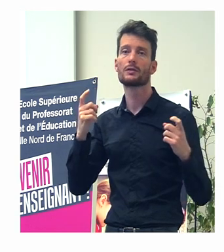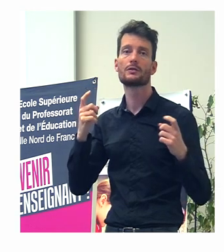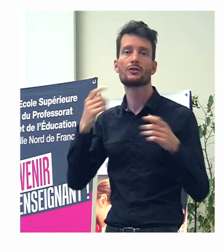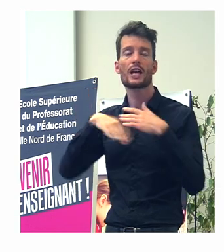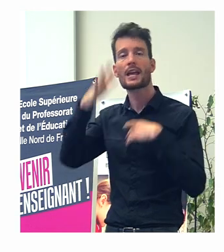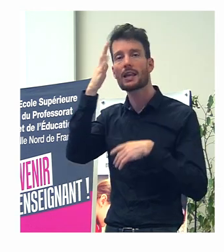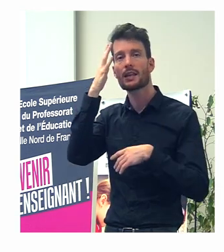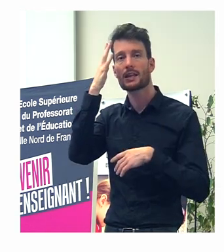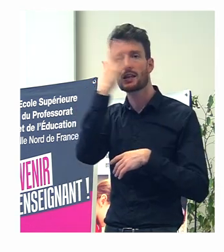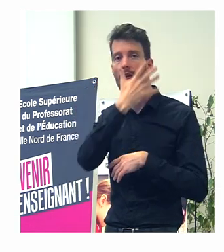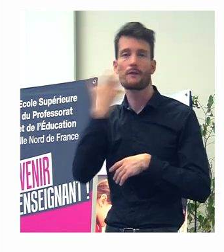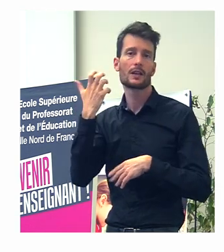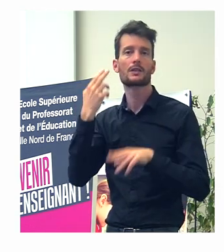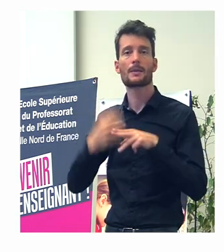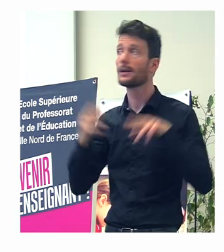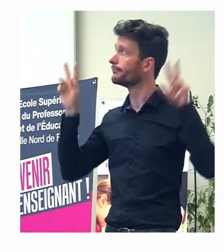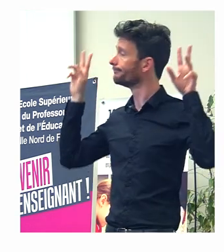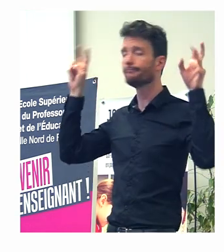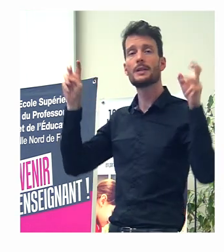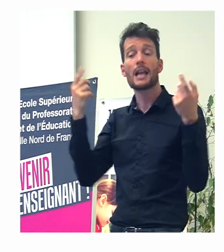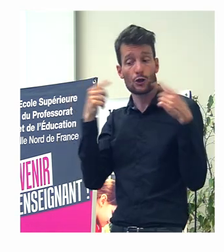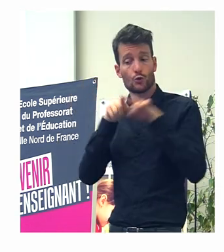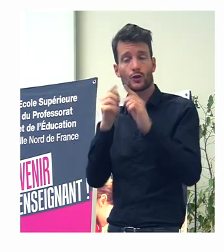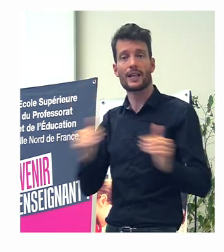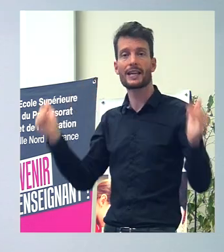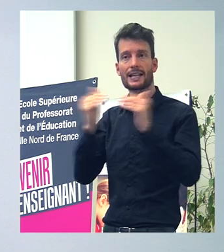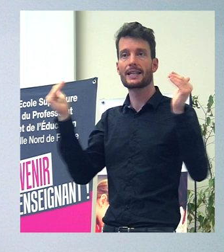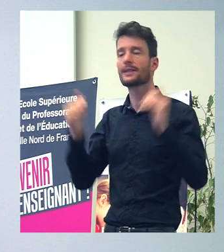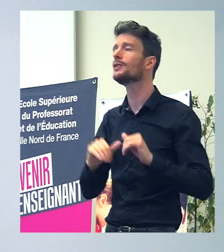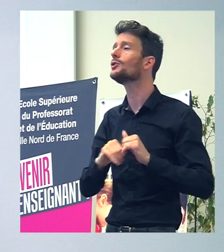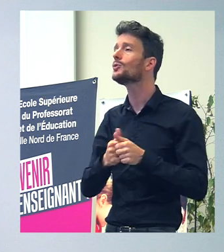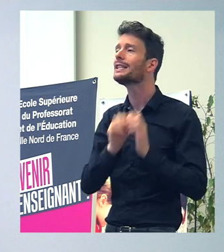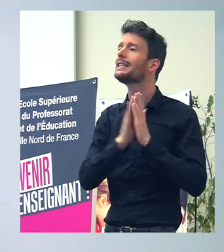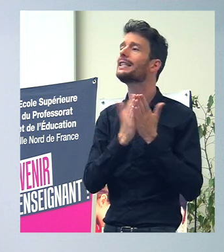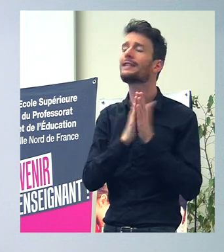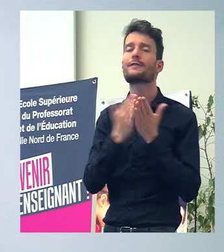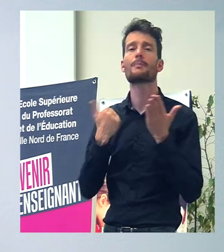qui s'appelle « La juste égalité », dans le petit livre dont Laurence Lefel vous a parlé,